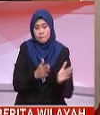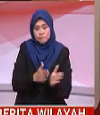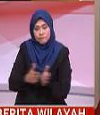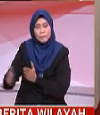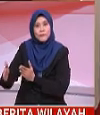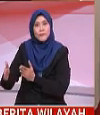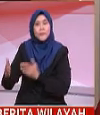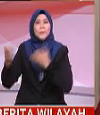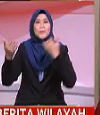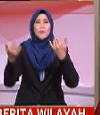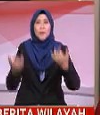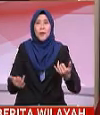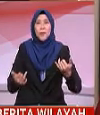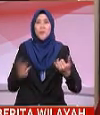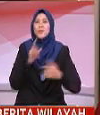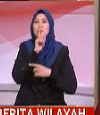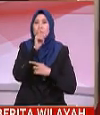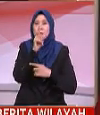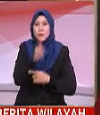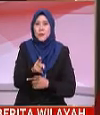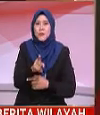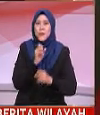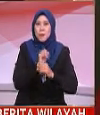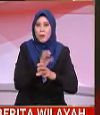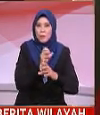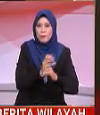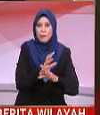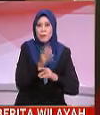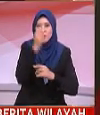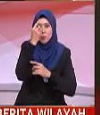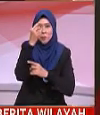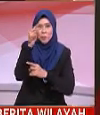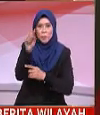dirancang dan sekarang ini kita sebenarnya pun dalam usaha untuk